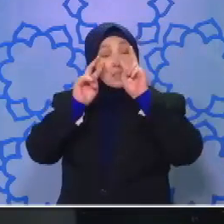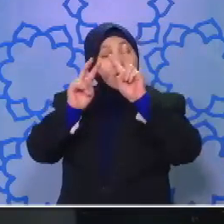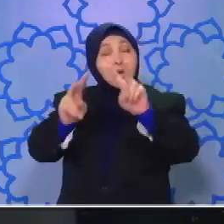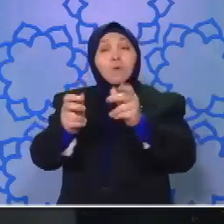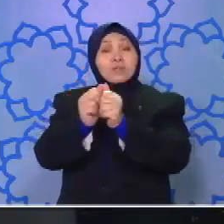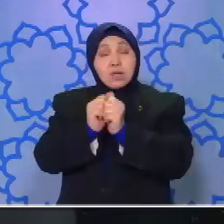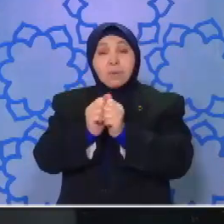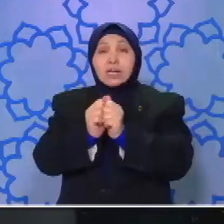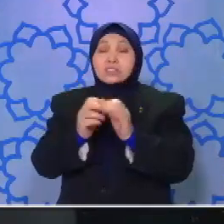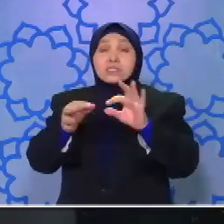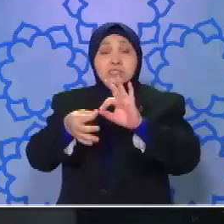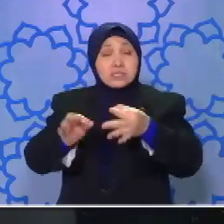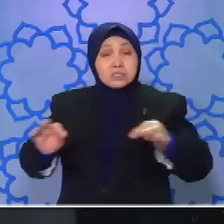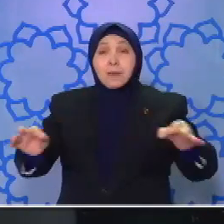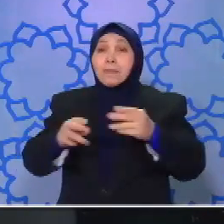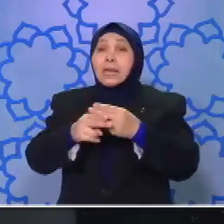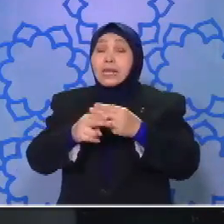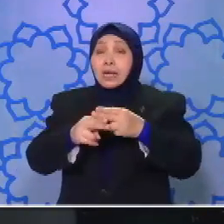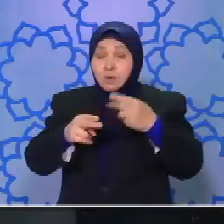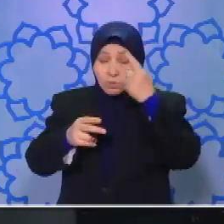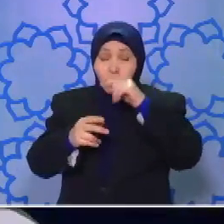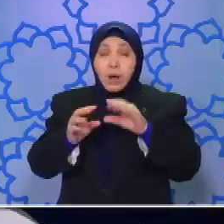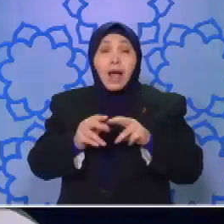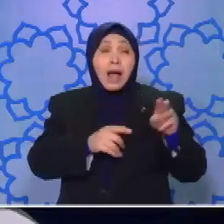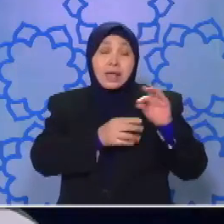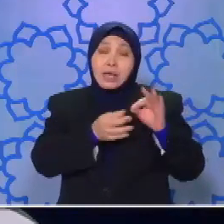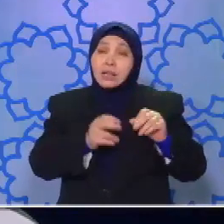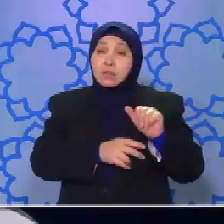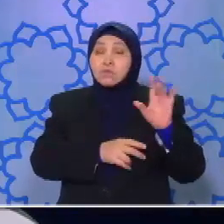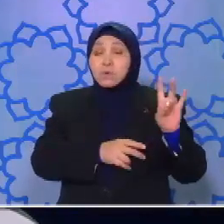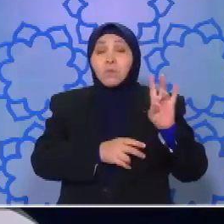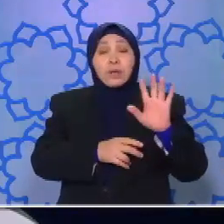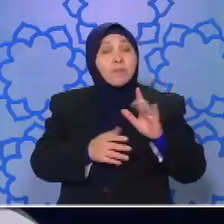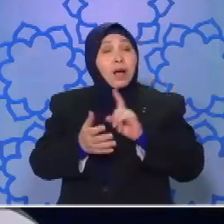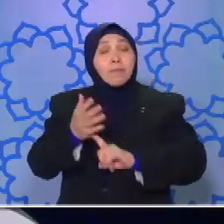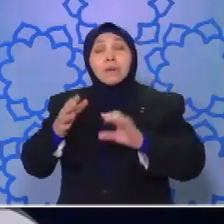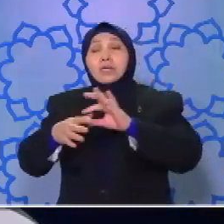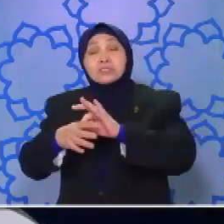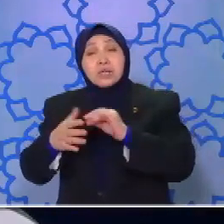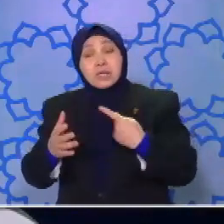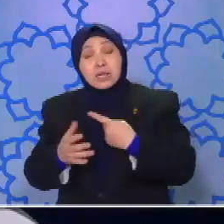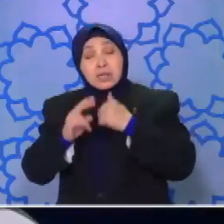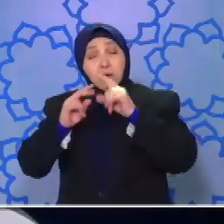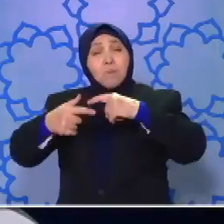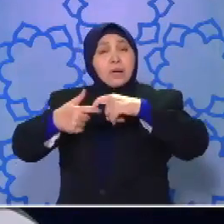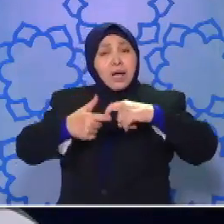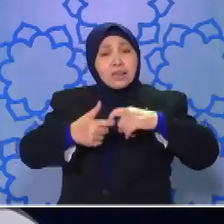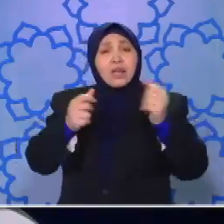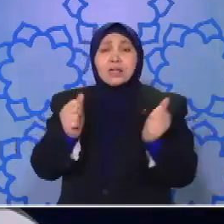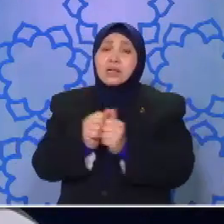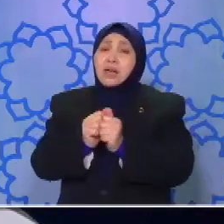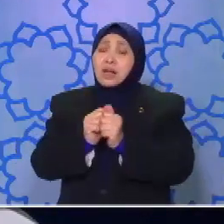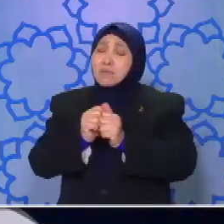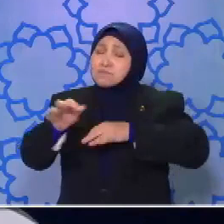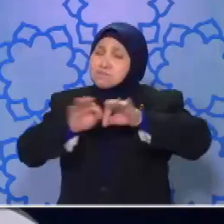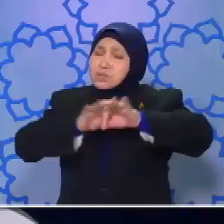sinopsis pada kali ini. Pada ayat yang ke-75, apakah isinya? Kita lihat bahawa ia berkaitan dengan